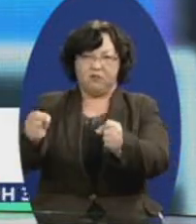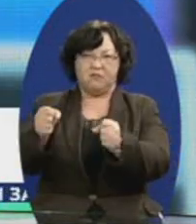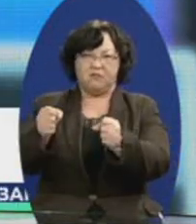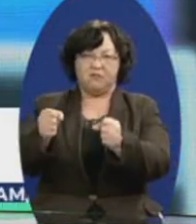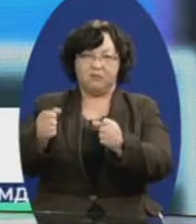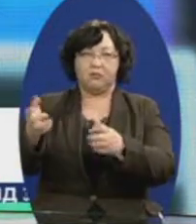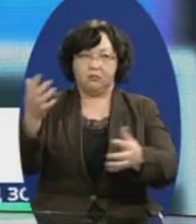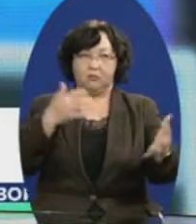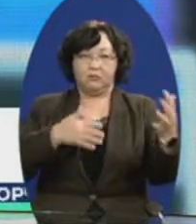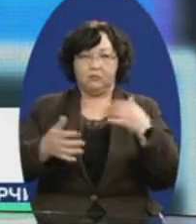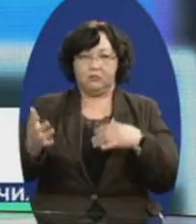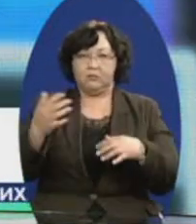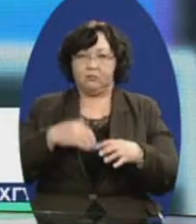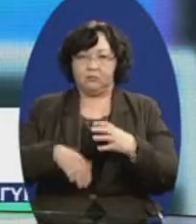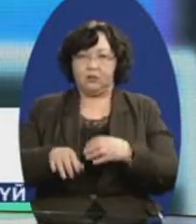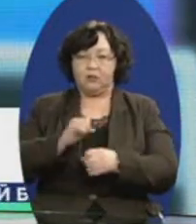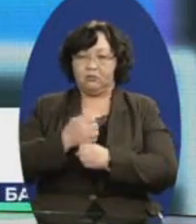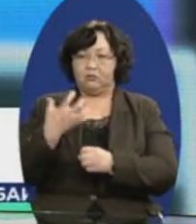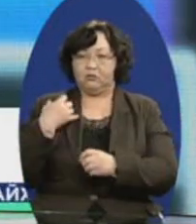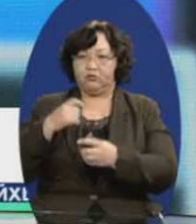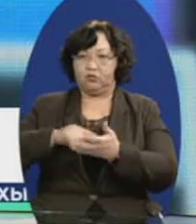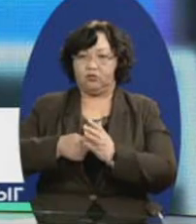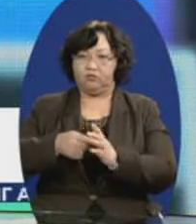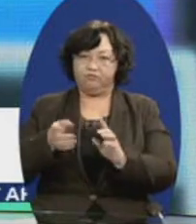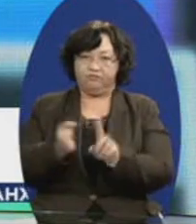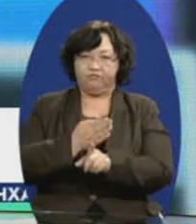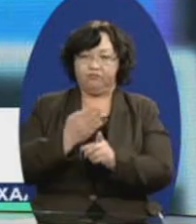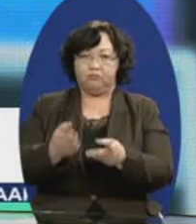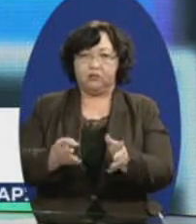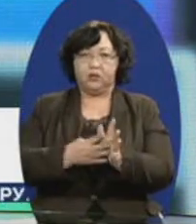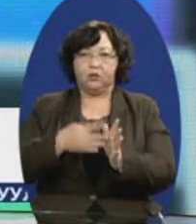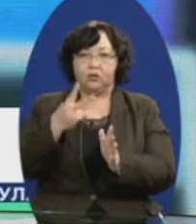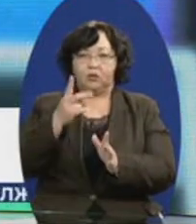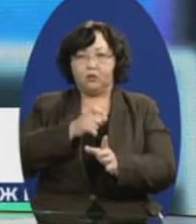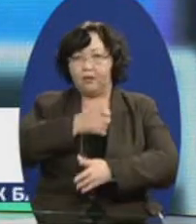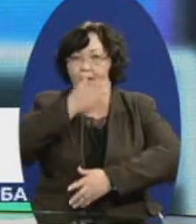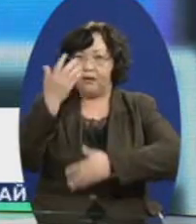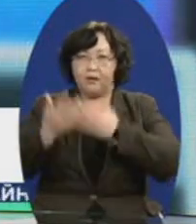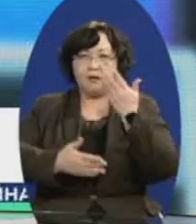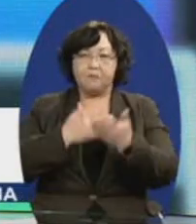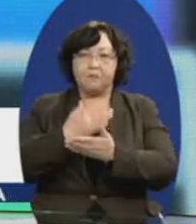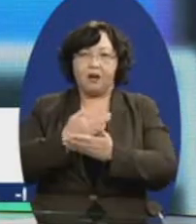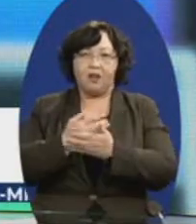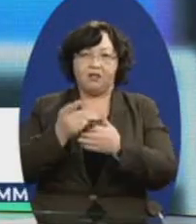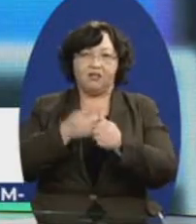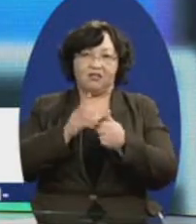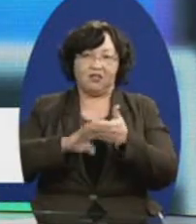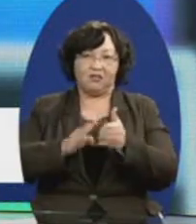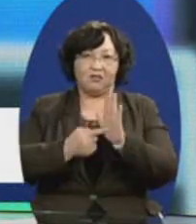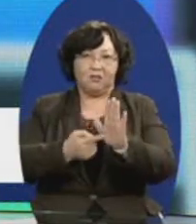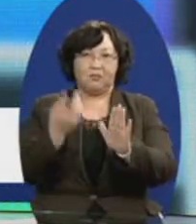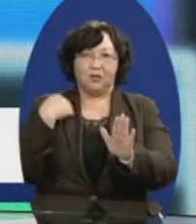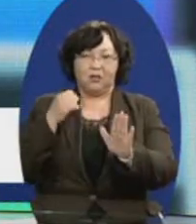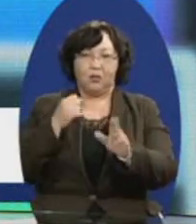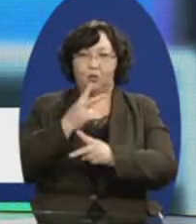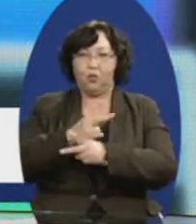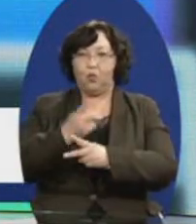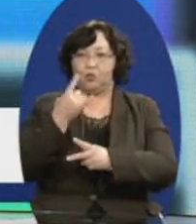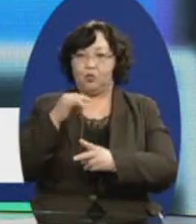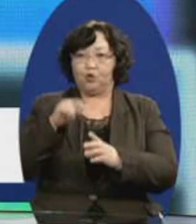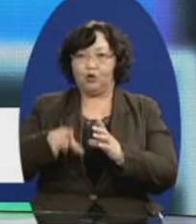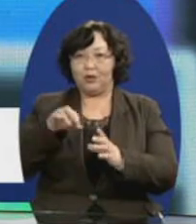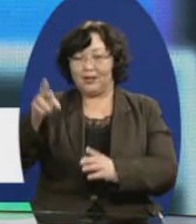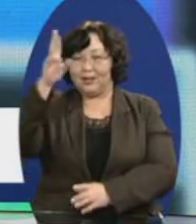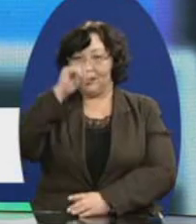хариуцлага хүлээлгэх шувуу ажиллагааг засгийн газраас зарлаж 92 хүнийг ирэн суруулж иж байгааг танилцуулж байсан. Хууль зүй дотоод хэргийн яамнаас